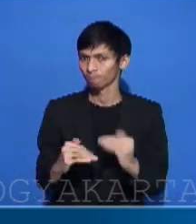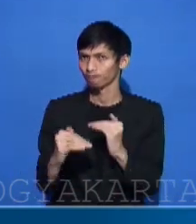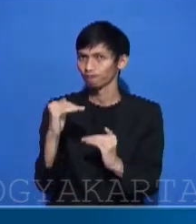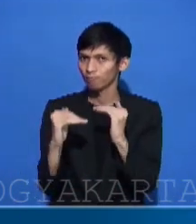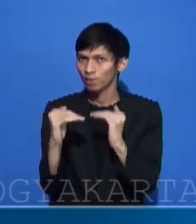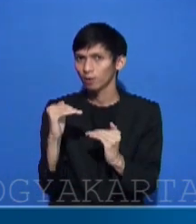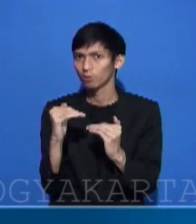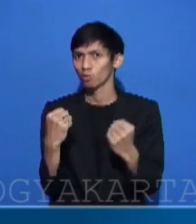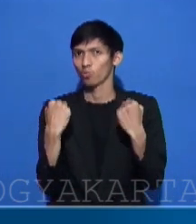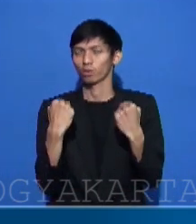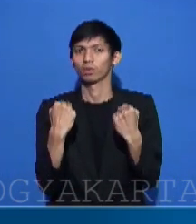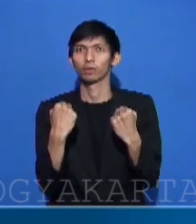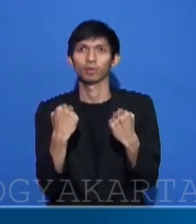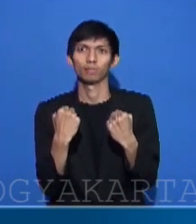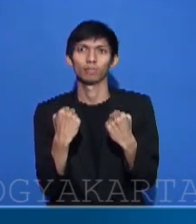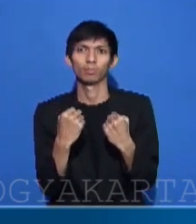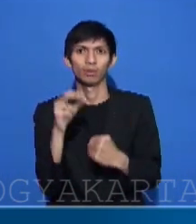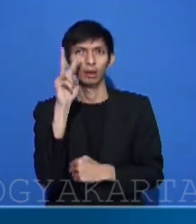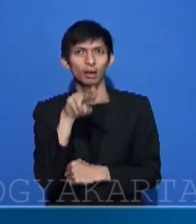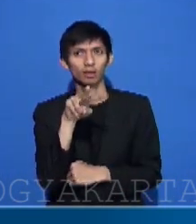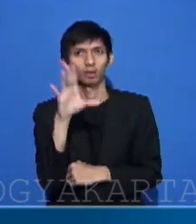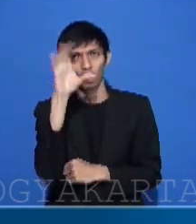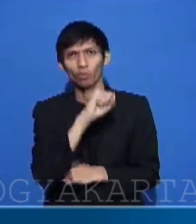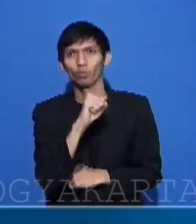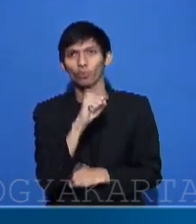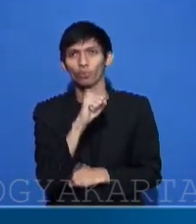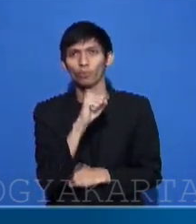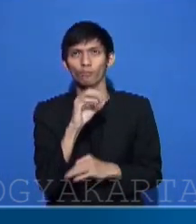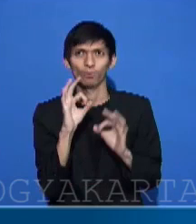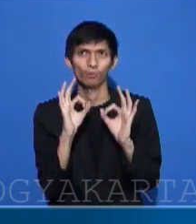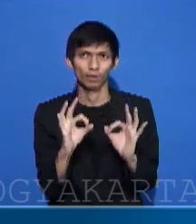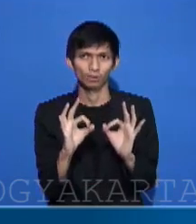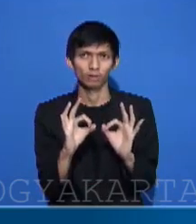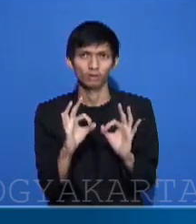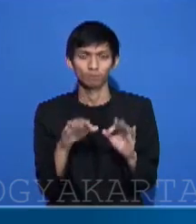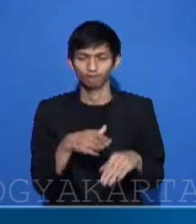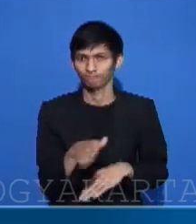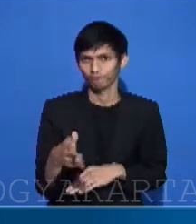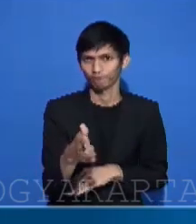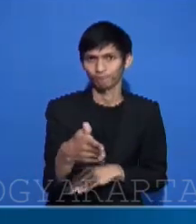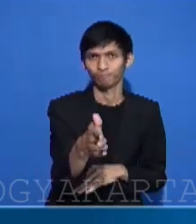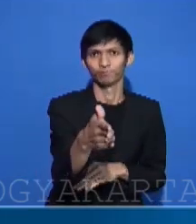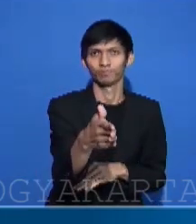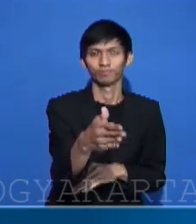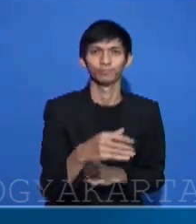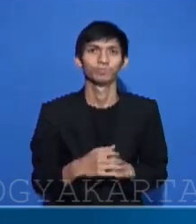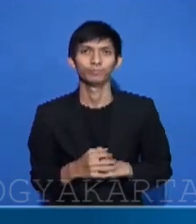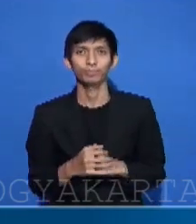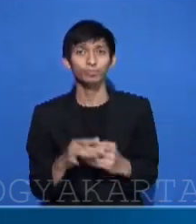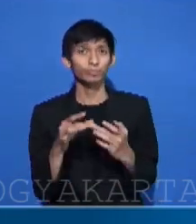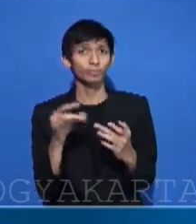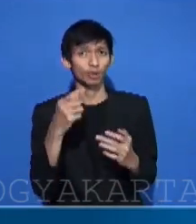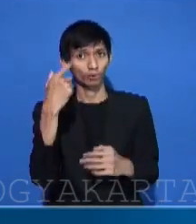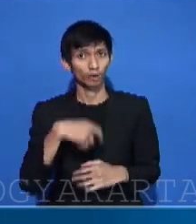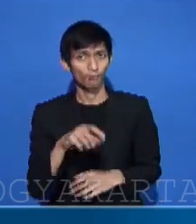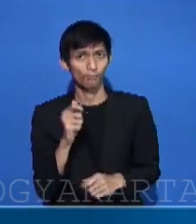ketangkasan hingga kecermatan dalam berlalu lintas selama di track tersebut salah satu pemohon